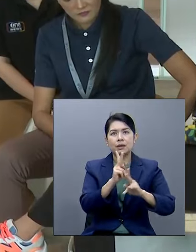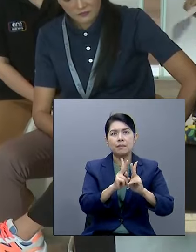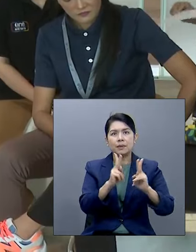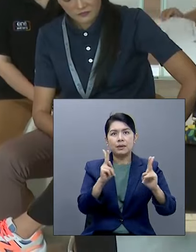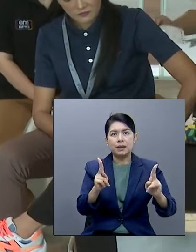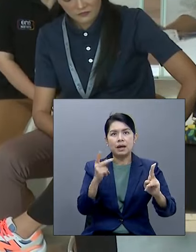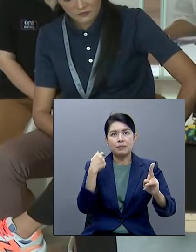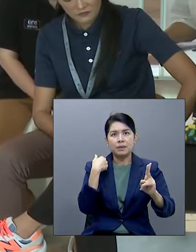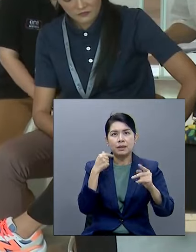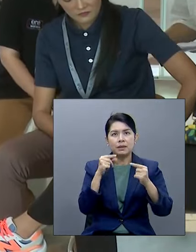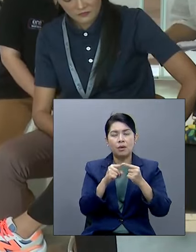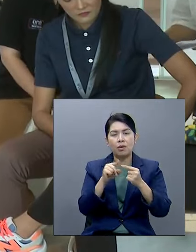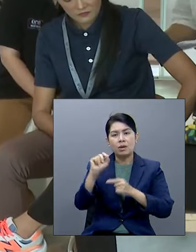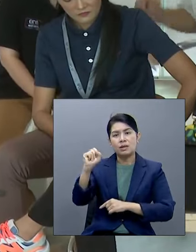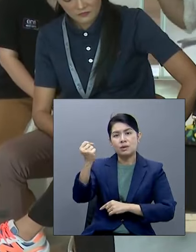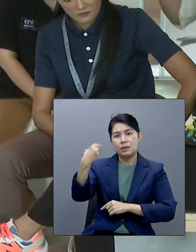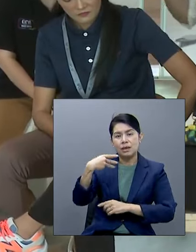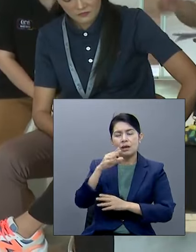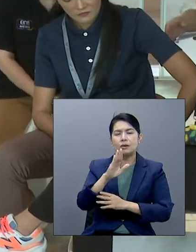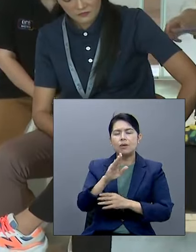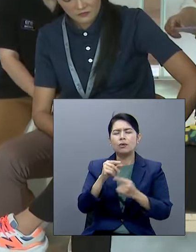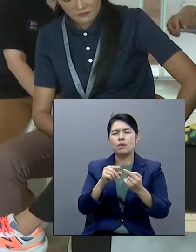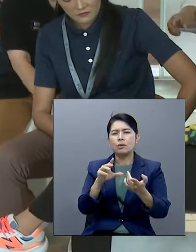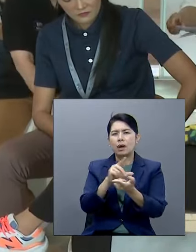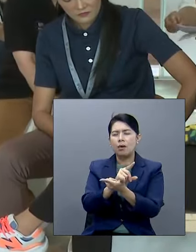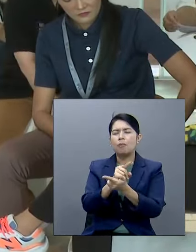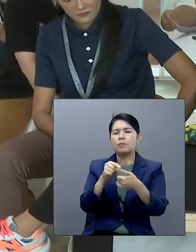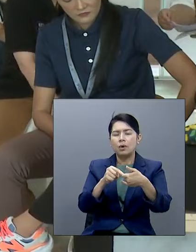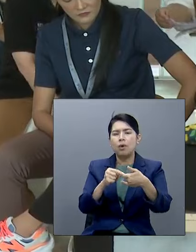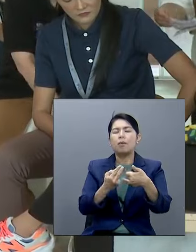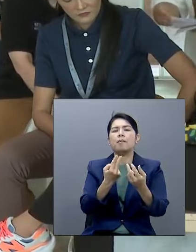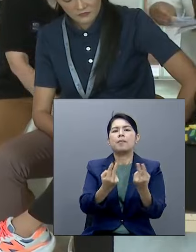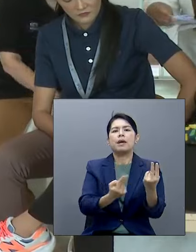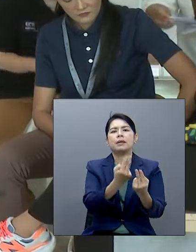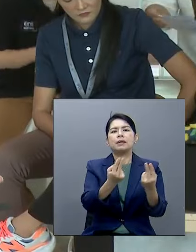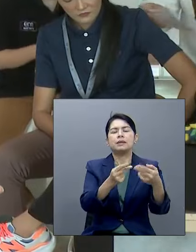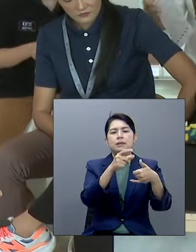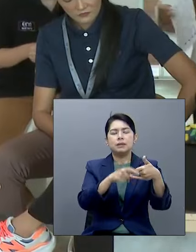าสวัสดิการสังคมนะคะไปเยี่ยมลุงเปี๊ยกที่จังหวัดสระแก้วค่ะ